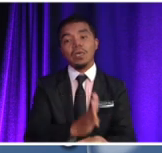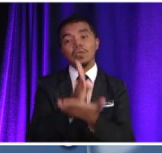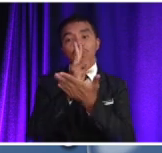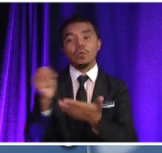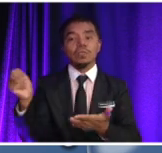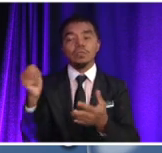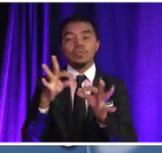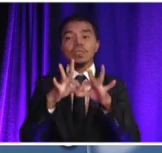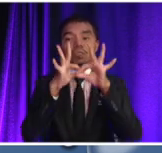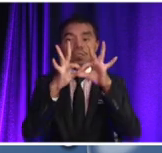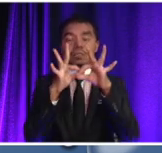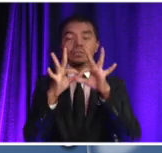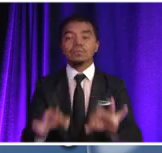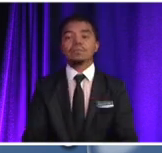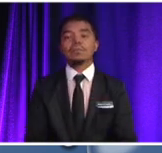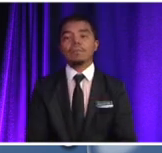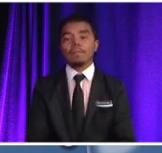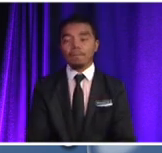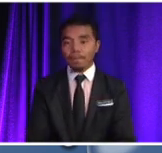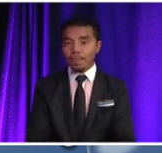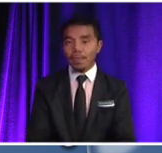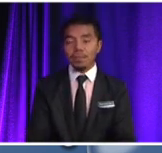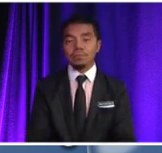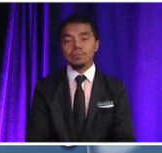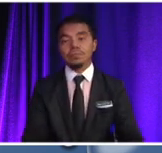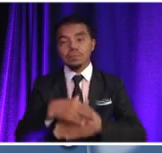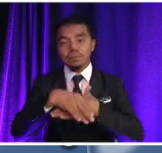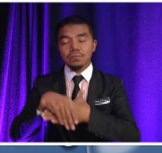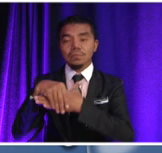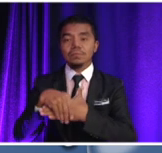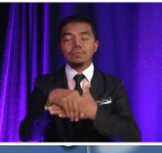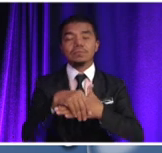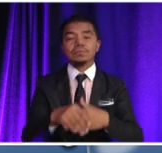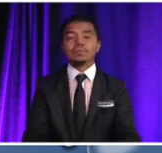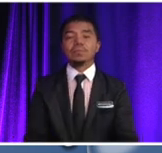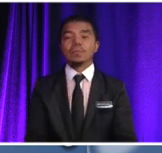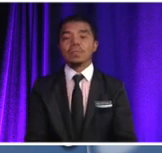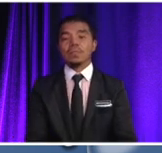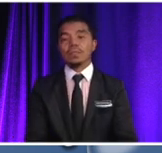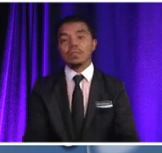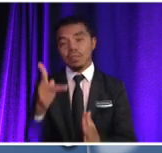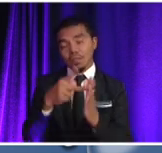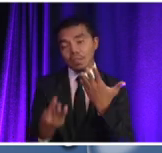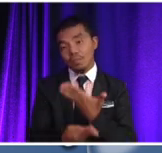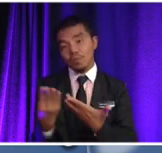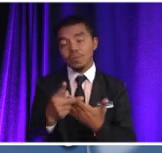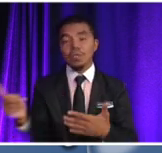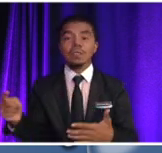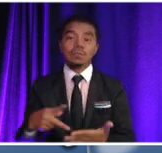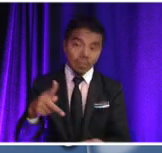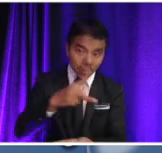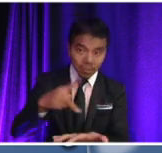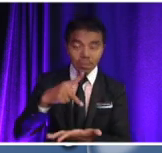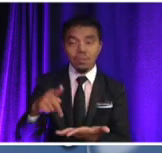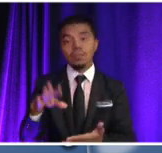kerajaannya ada banyak ya bimbingan dan latihan kemudahan infrastruktur dan prasarana kajian dan penyelidikan